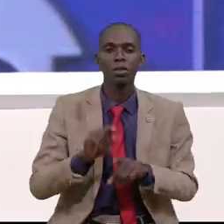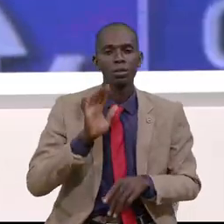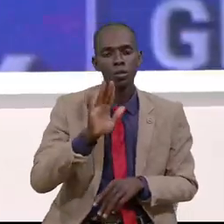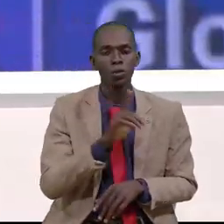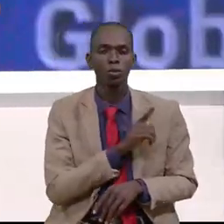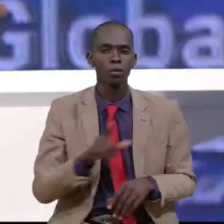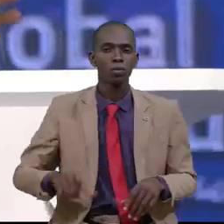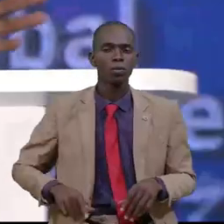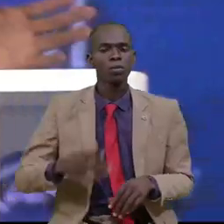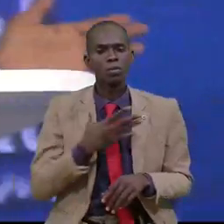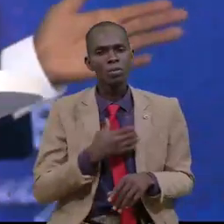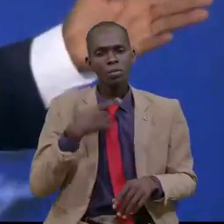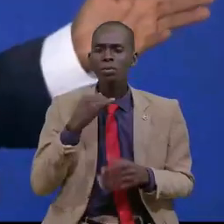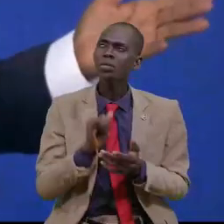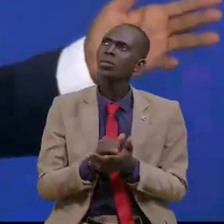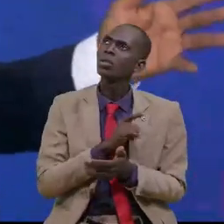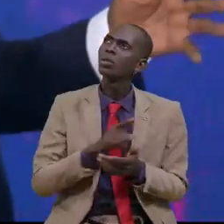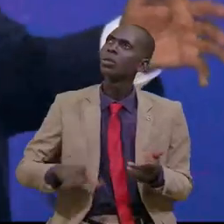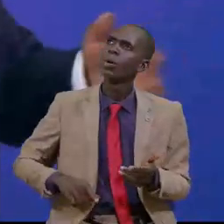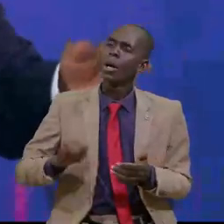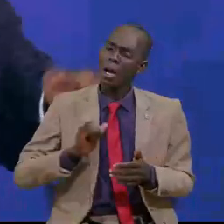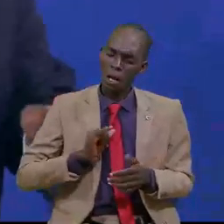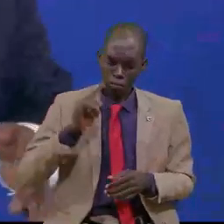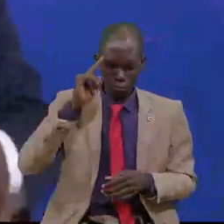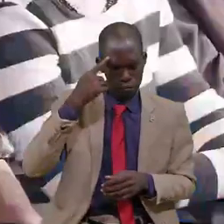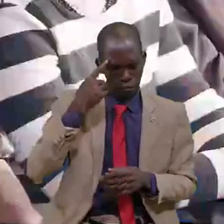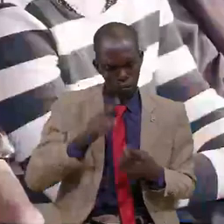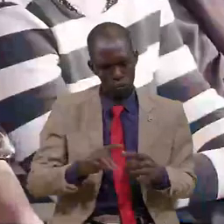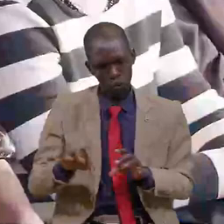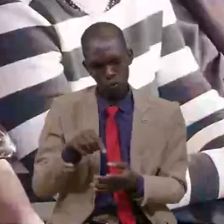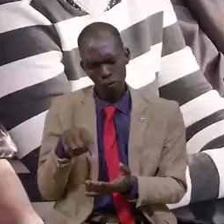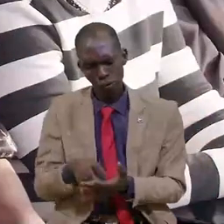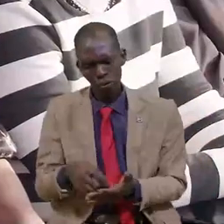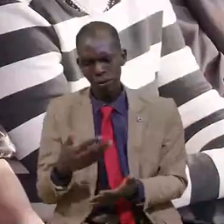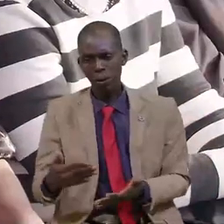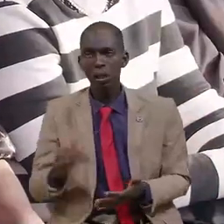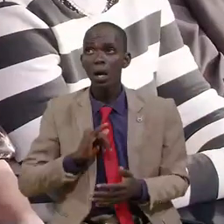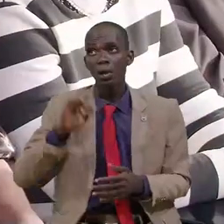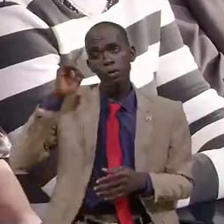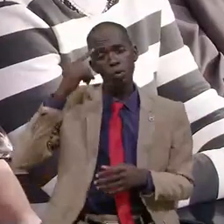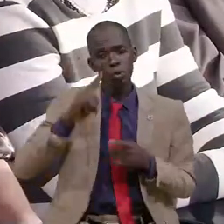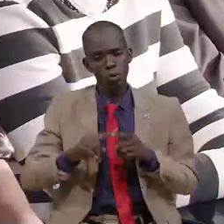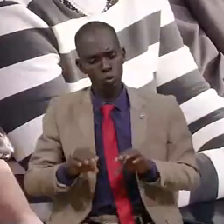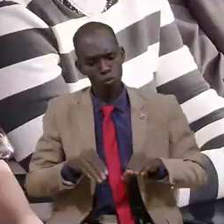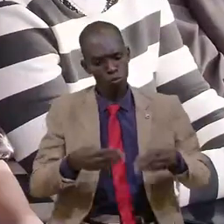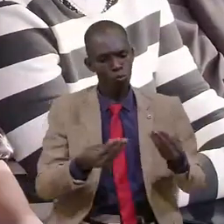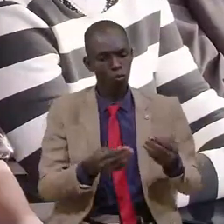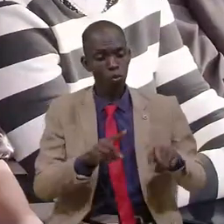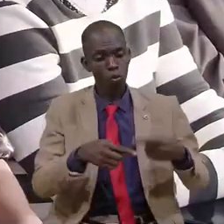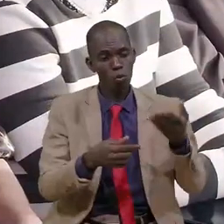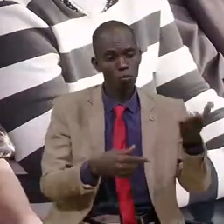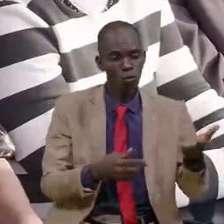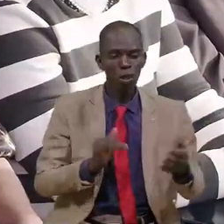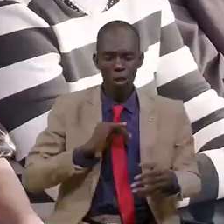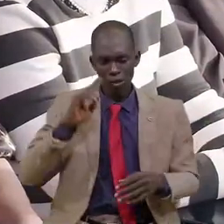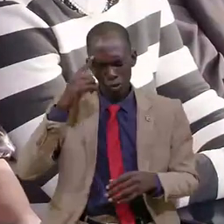Seigneur, je pensais que c'est là où j'irai. Je pensais